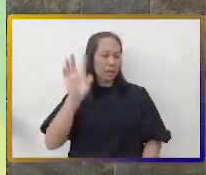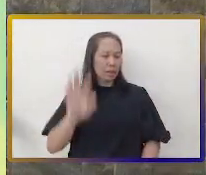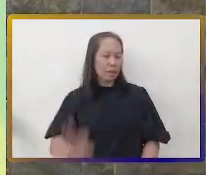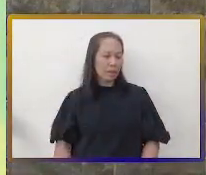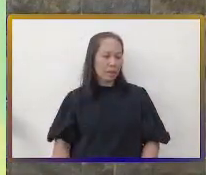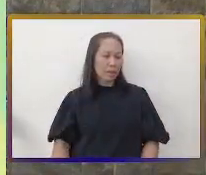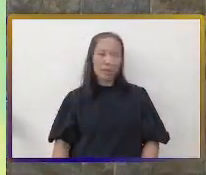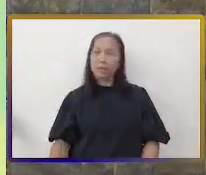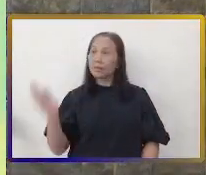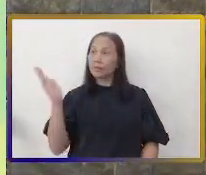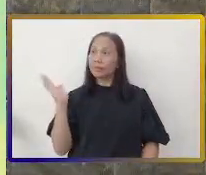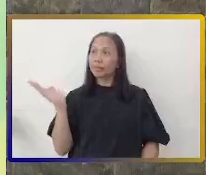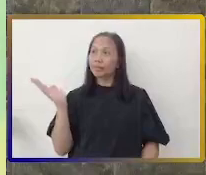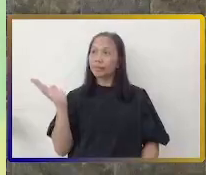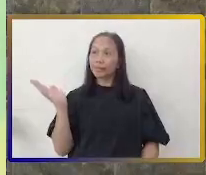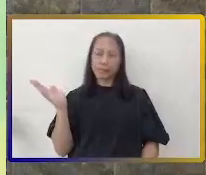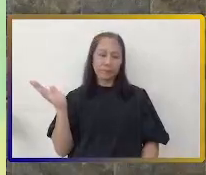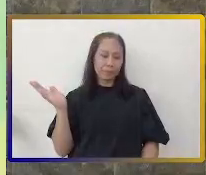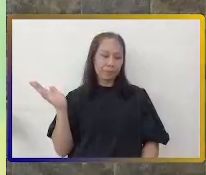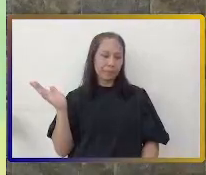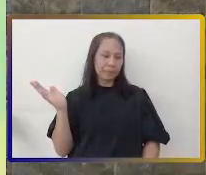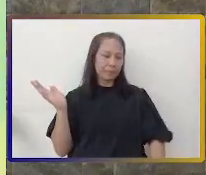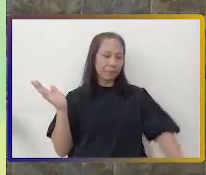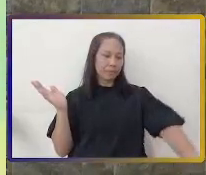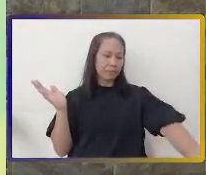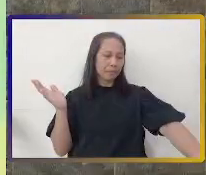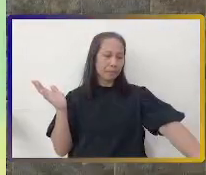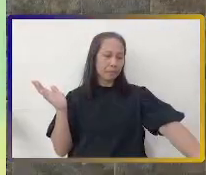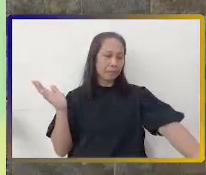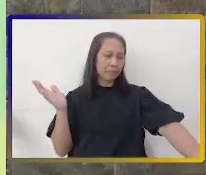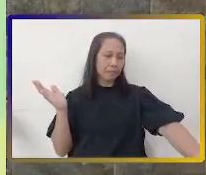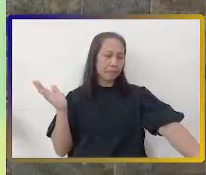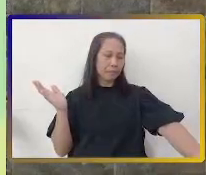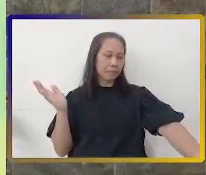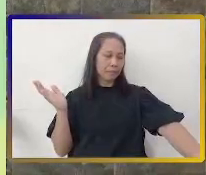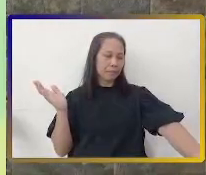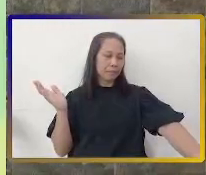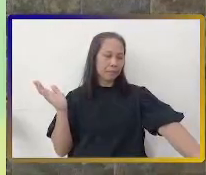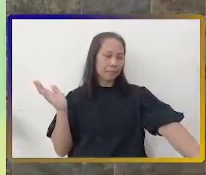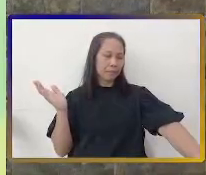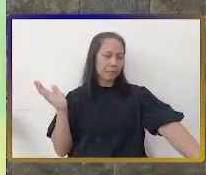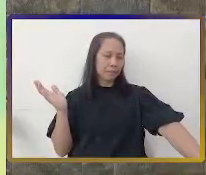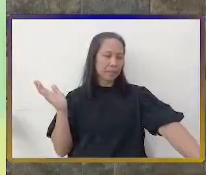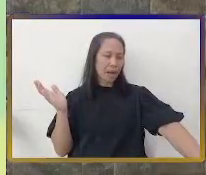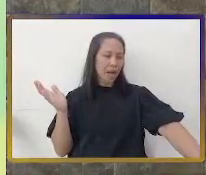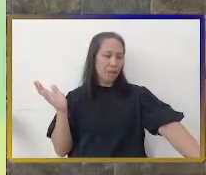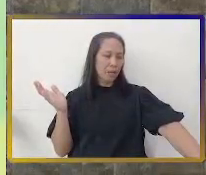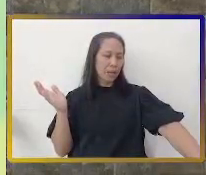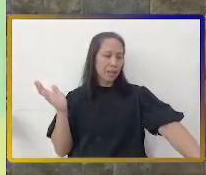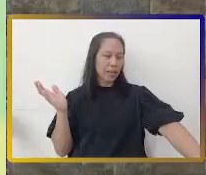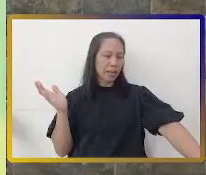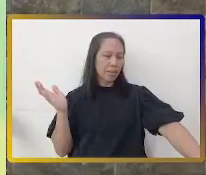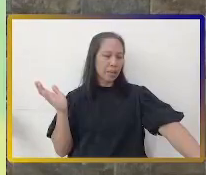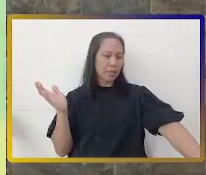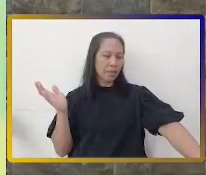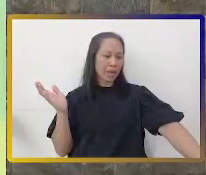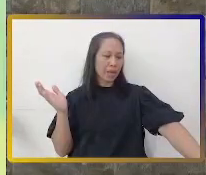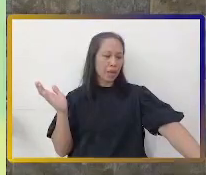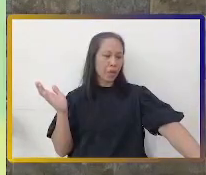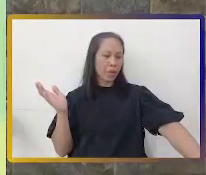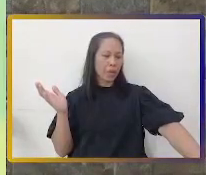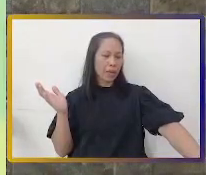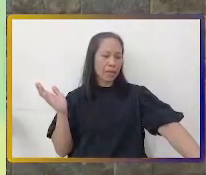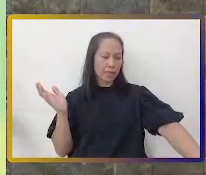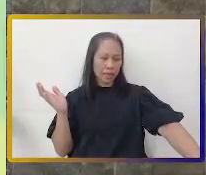treasures upon Earth where moth and rust do corrupt and where Thieves break